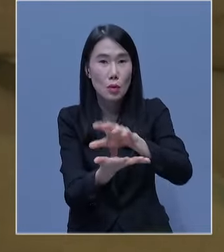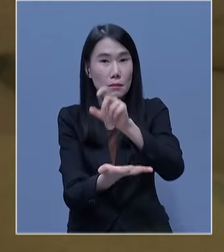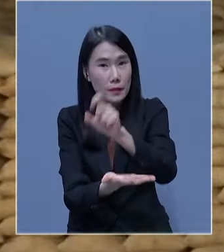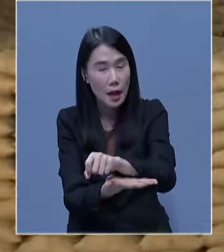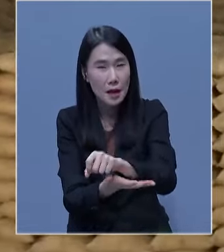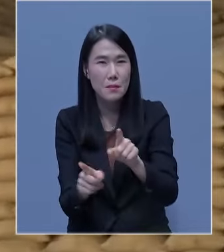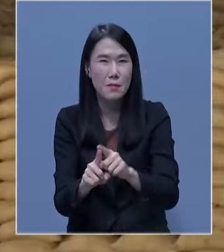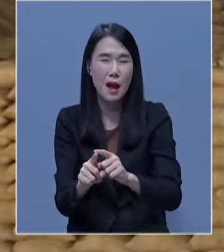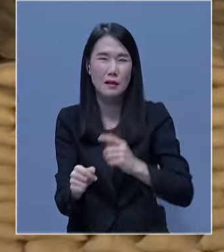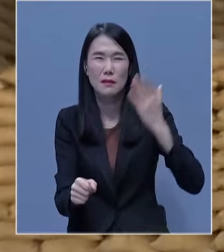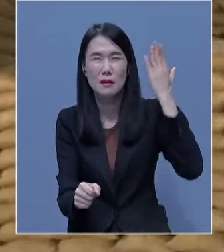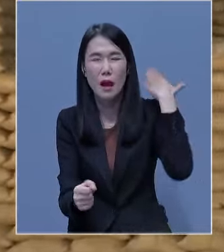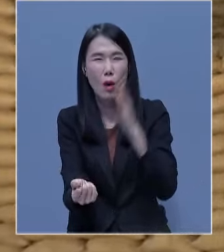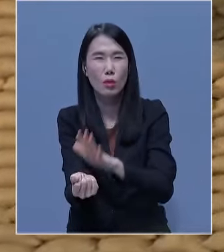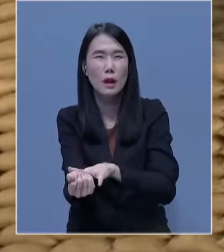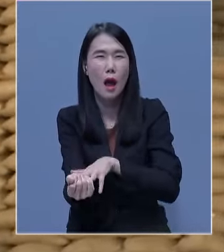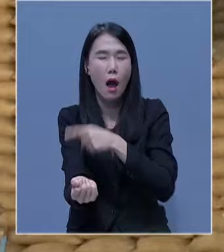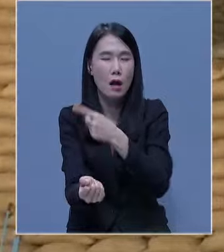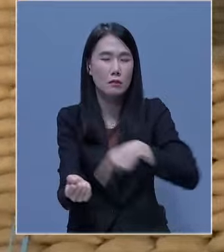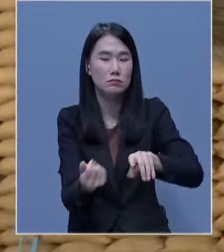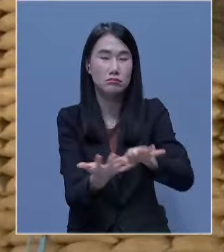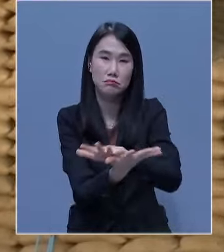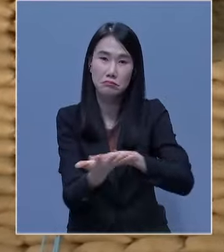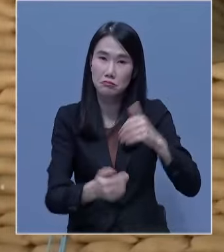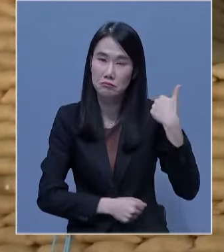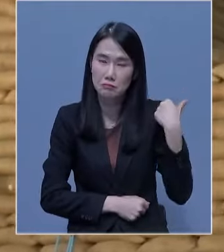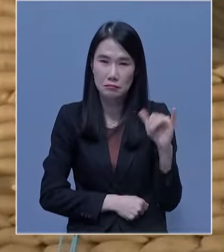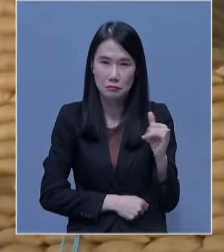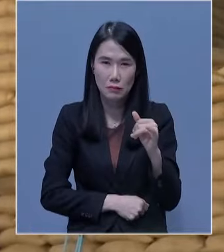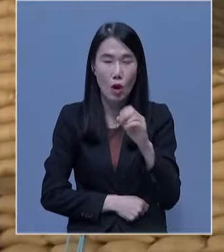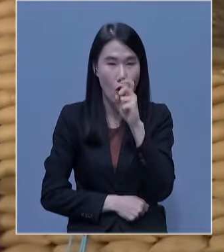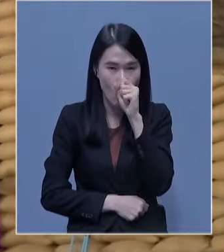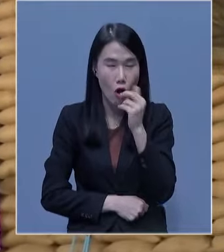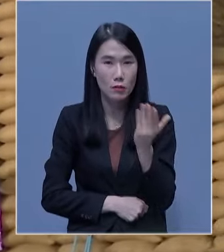ดังที่เป็นข้าวรับจำนำข้าวจริงๆเอาลองฟังดูค่ะ